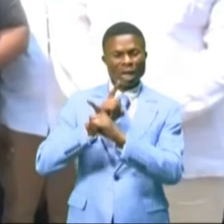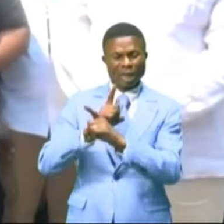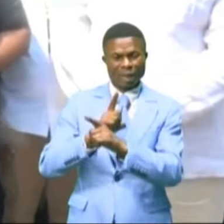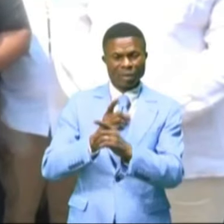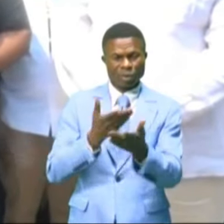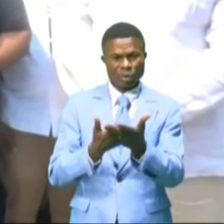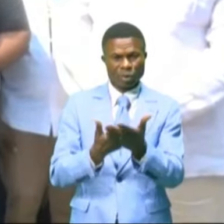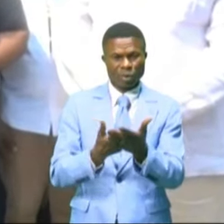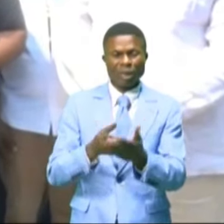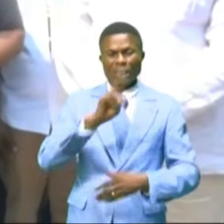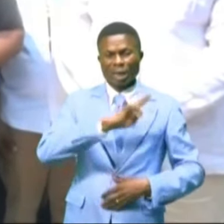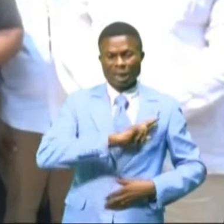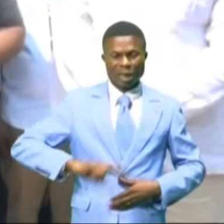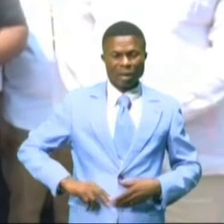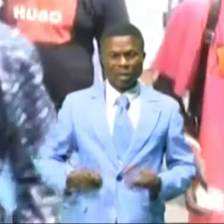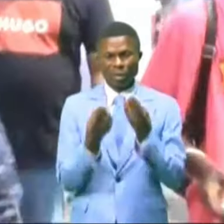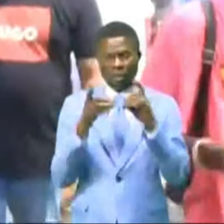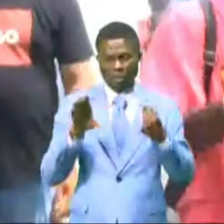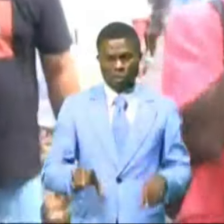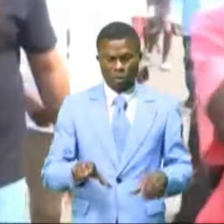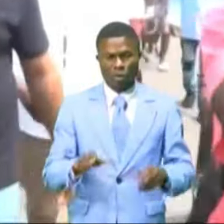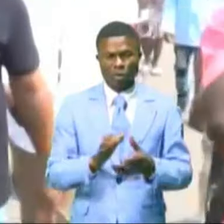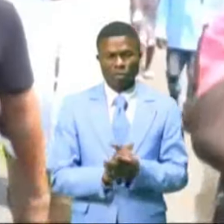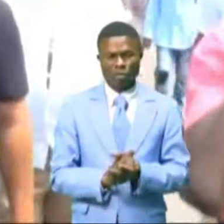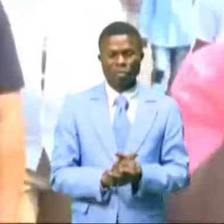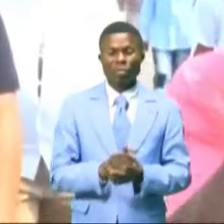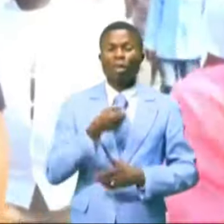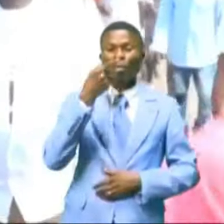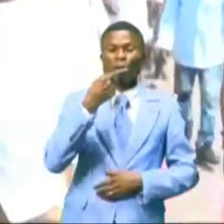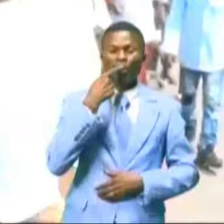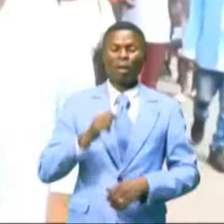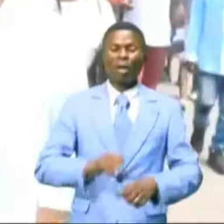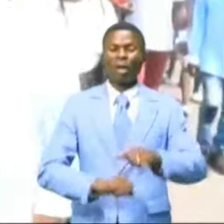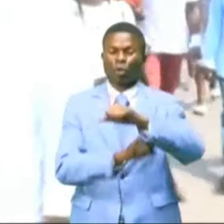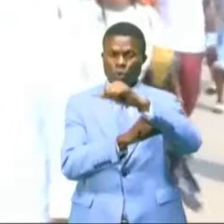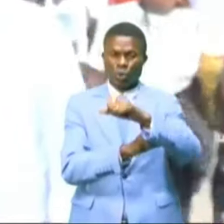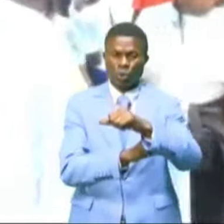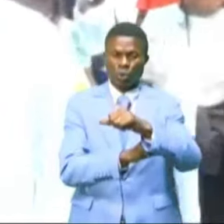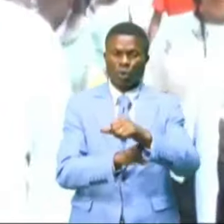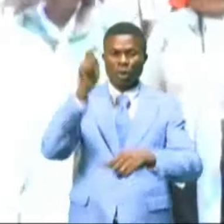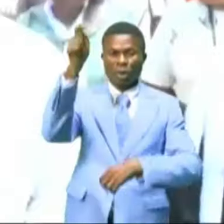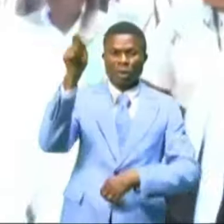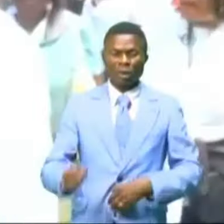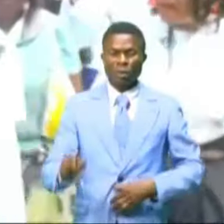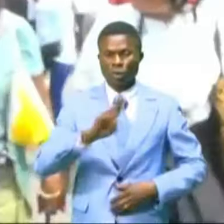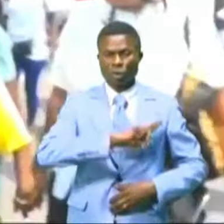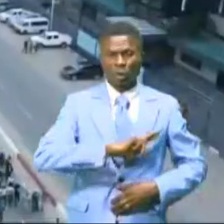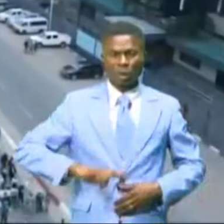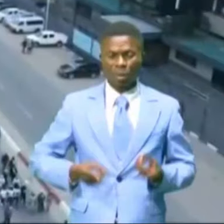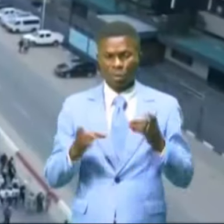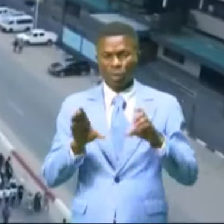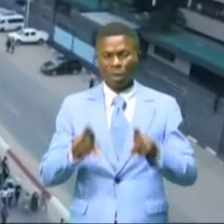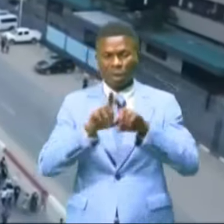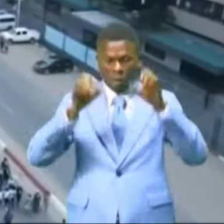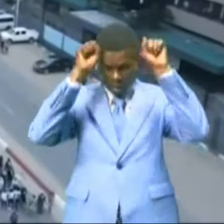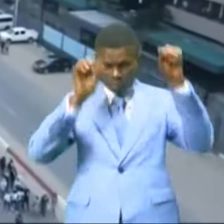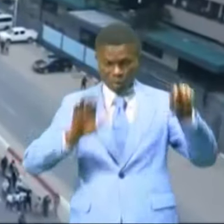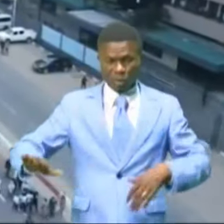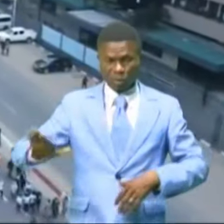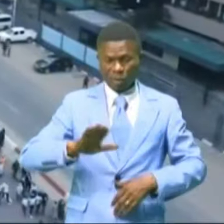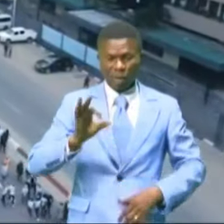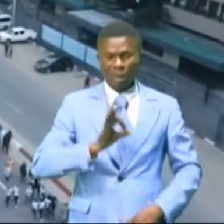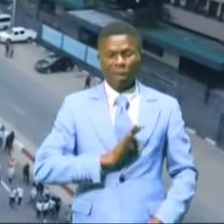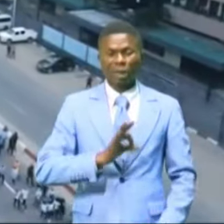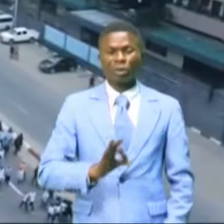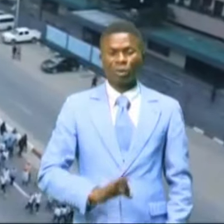de la République démocratique du Congo. Ils ont exprimé leur soutien aux forces armées de la RDC et au président de la République,